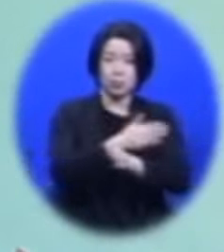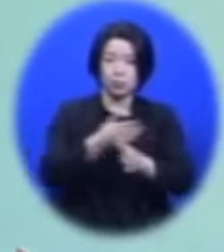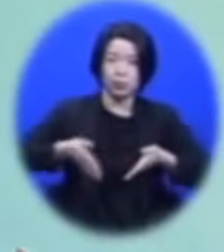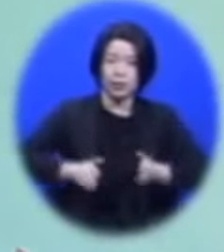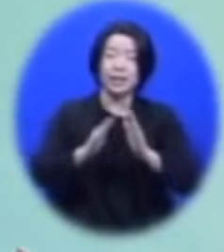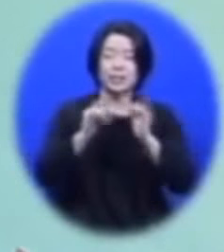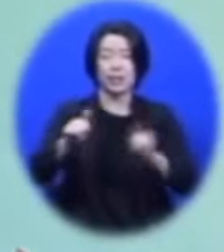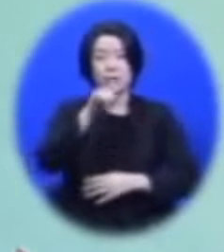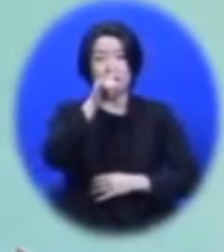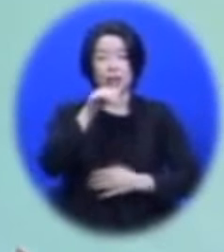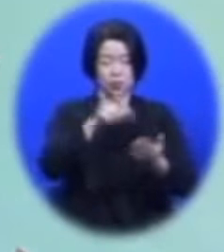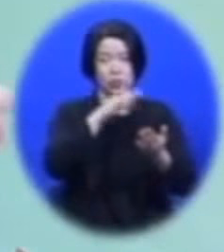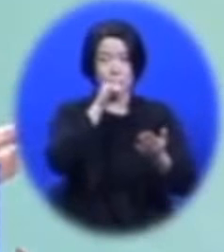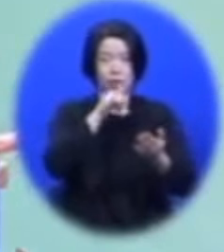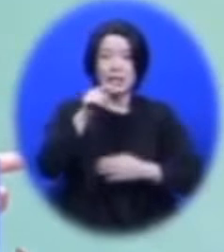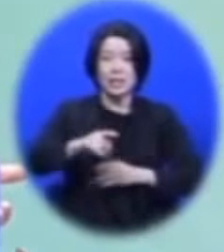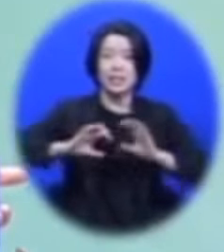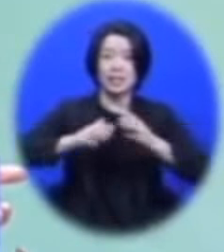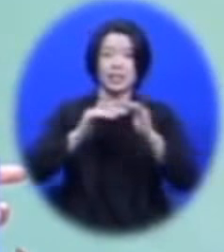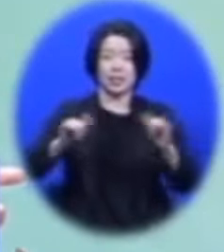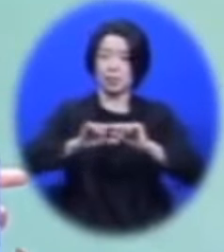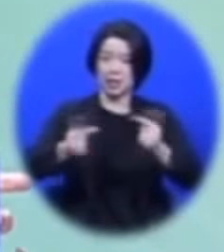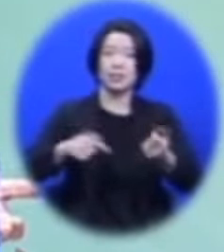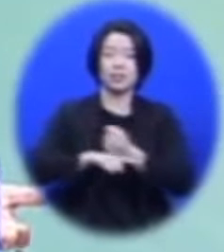있다고 그랬습니다. 이 세상 사람이 아니라는 거죠.